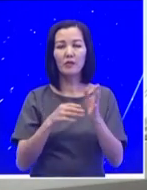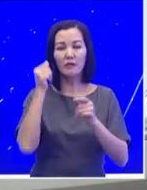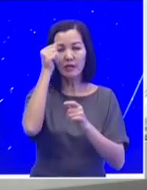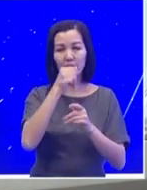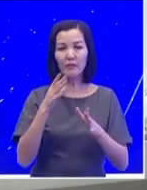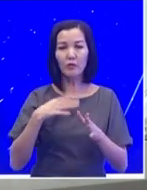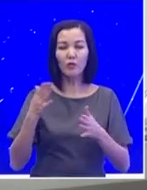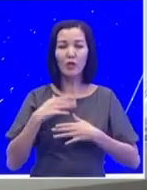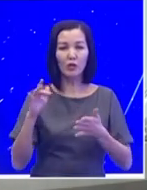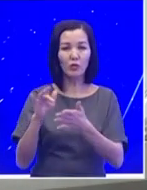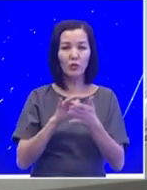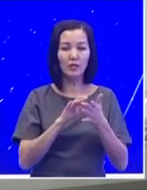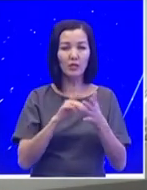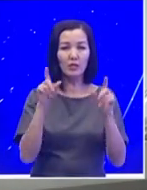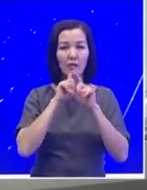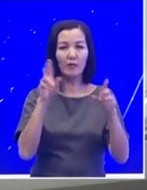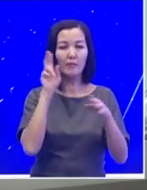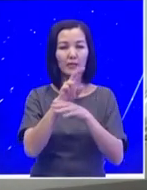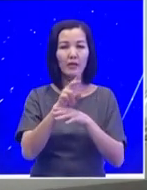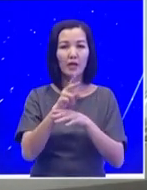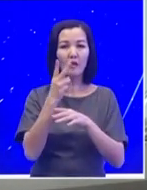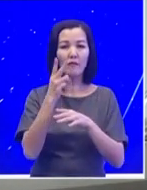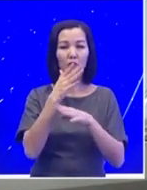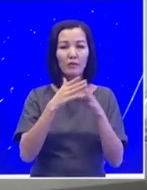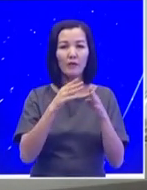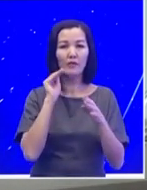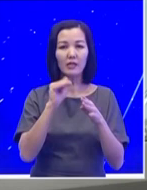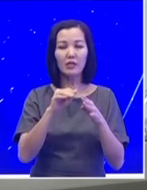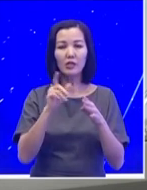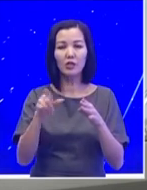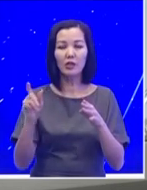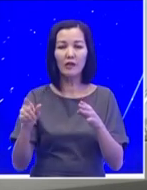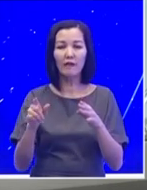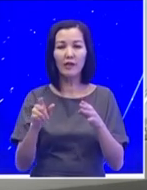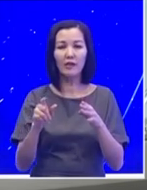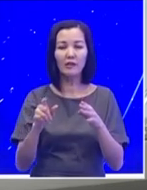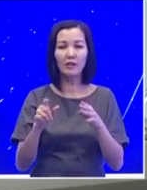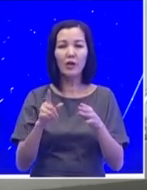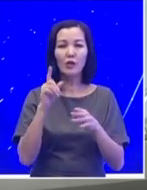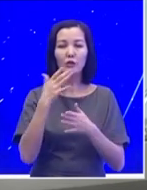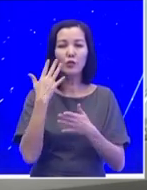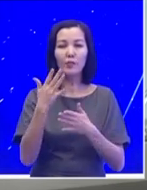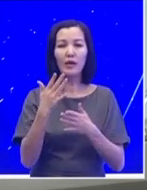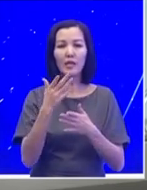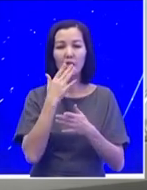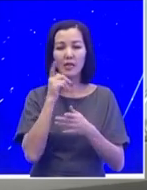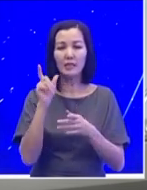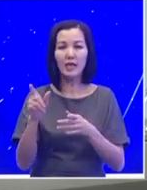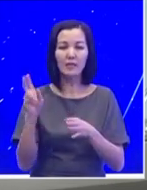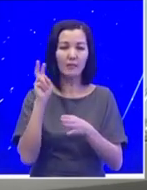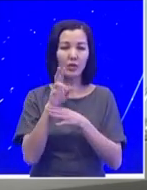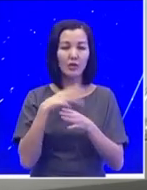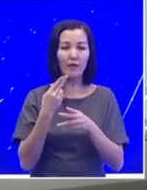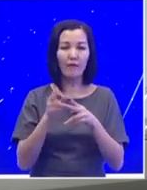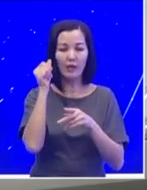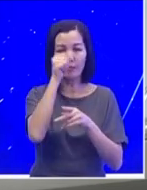2019 году наши туристические объекты посетило около 2500 человек. Примечательно, что 105 из них – иностранцы. В этом году